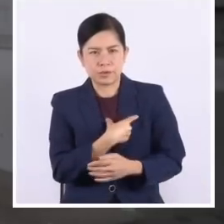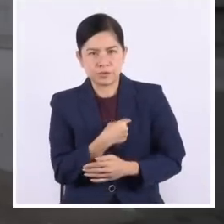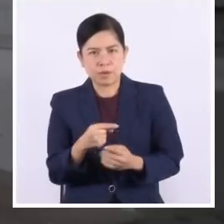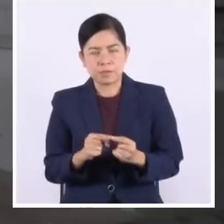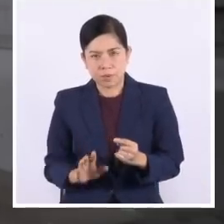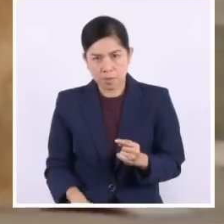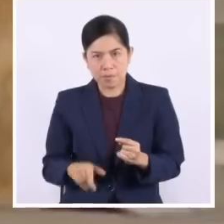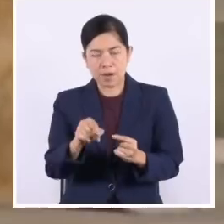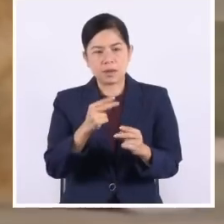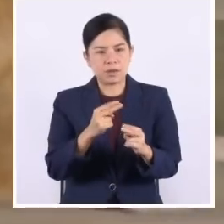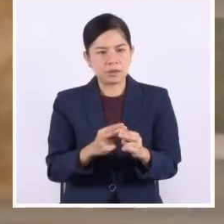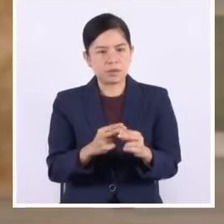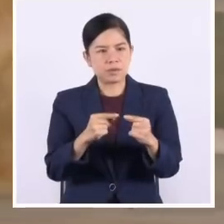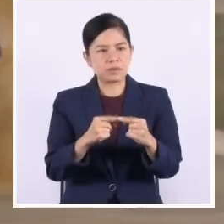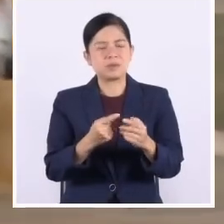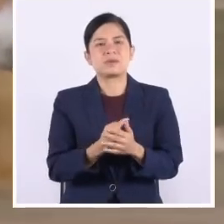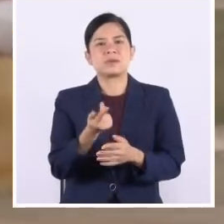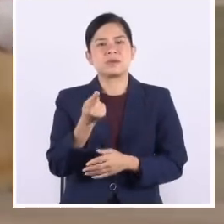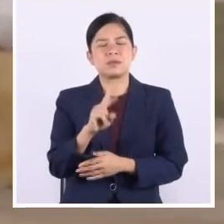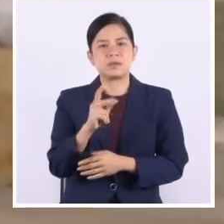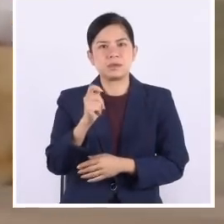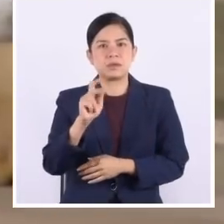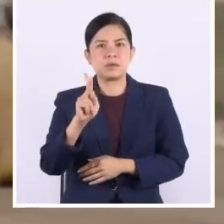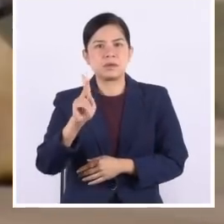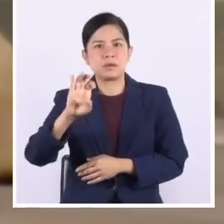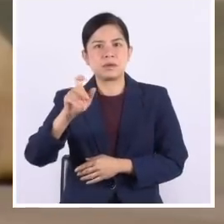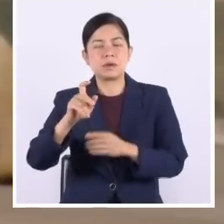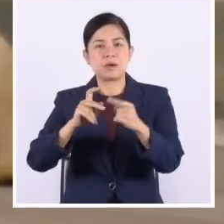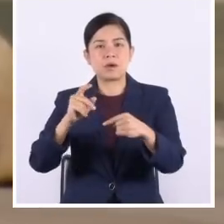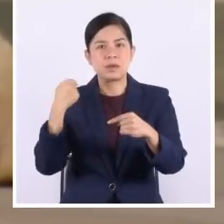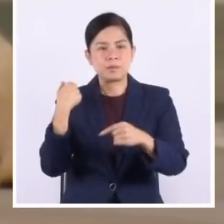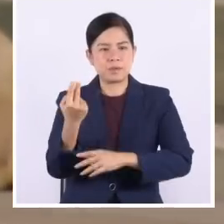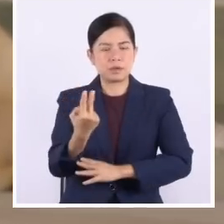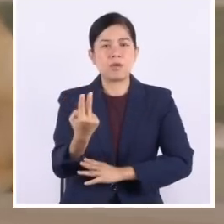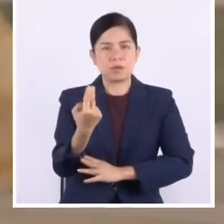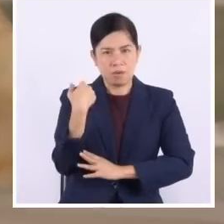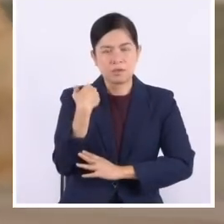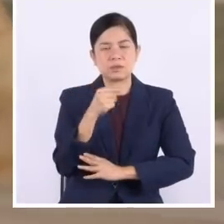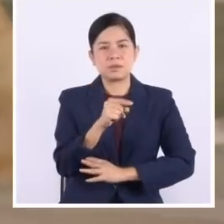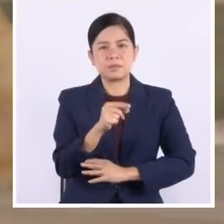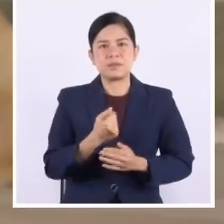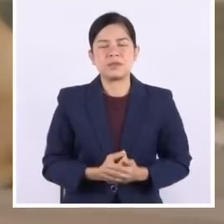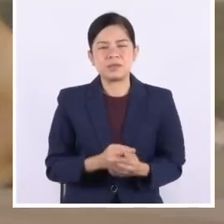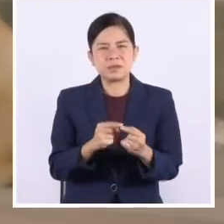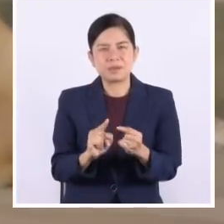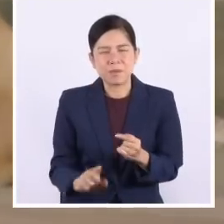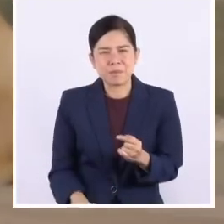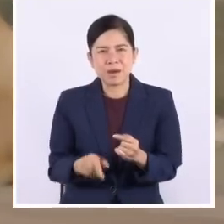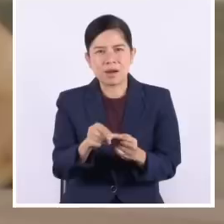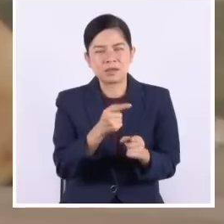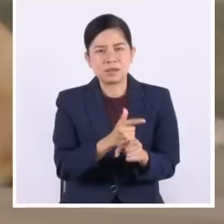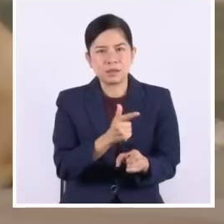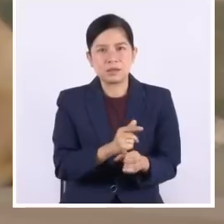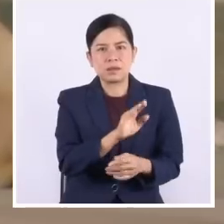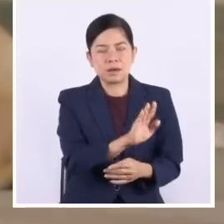เจ้าหน้าที่สำนักพระคาดหวังก็ได้นำจะมิกซ์แล้วก็แซนดี้สุนัขพันธุ์คอร์กี้ที่เป็นสุนัขทรงเลี้ยง 2ตัวนี้มารอ